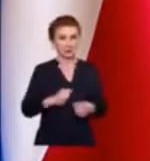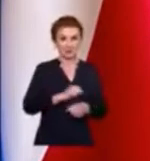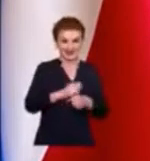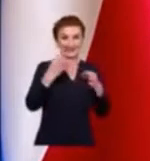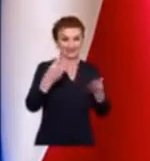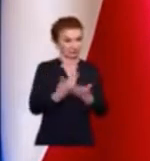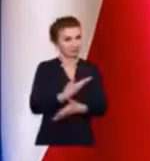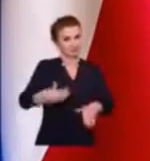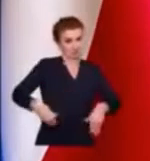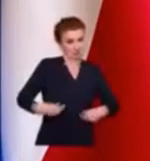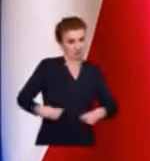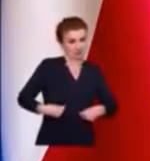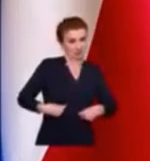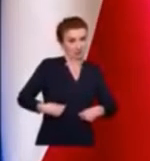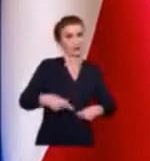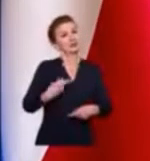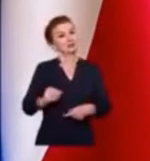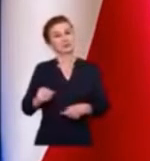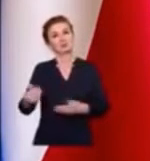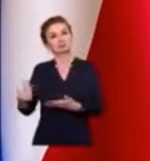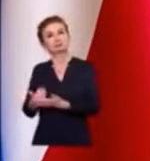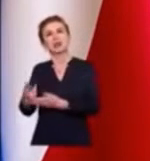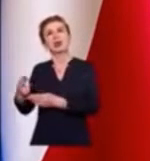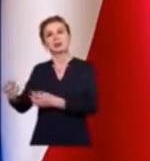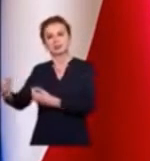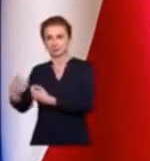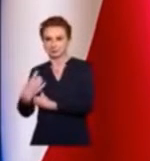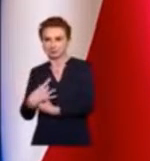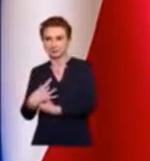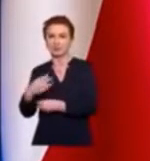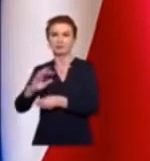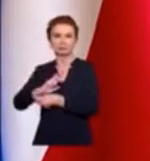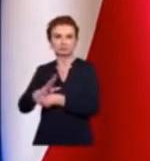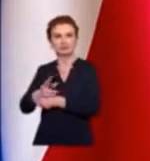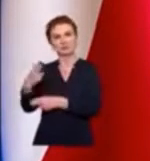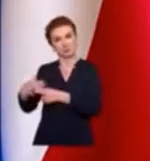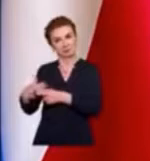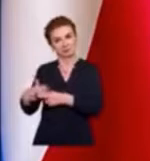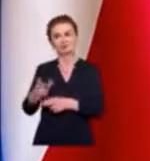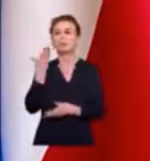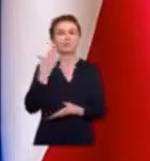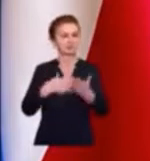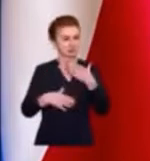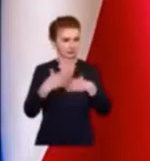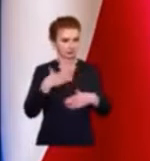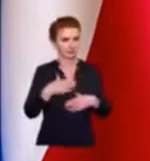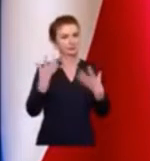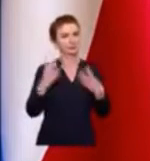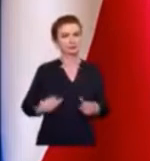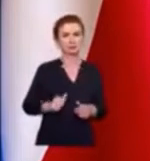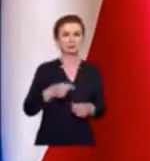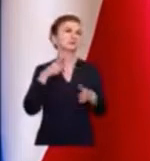niż ulega zakażeniu i z tego się niezwykle cieszymy. Chciałbym, żeby w